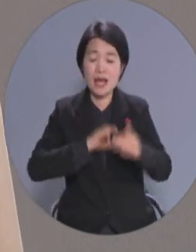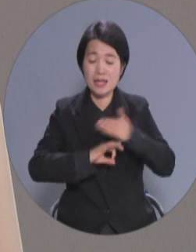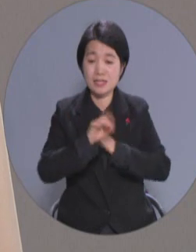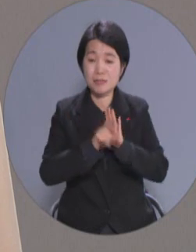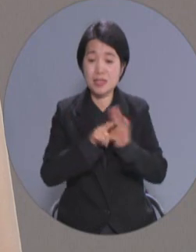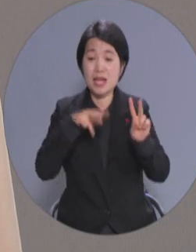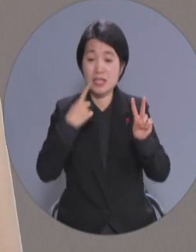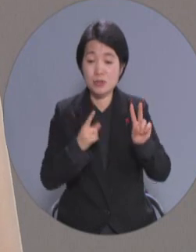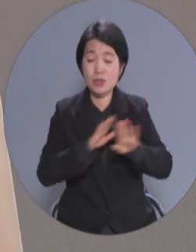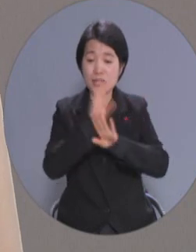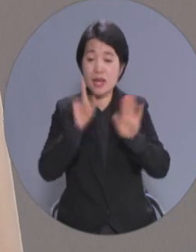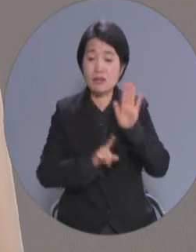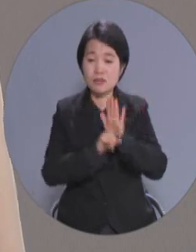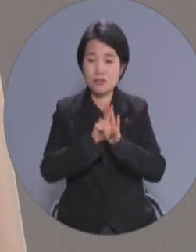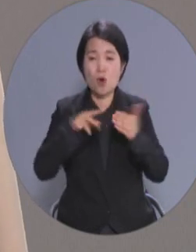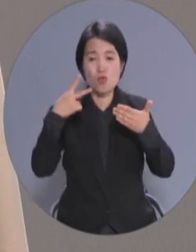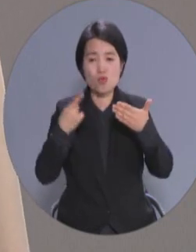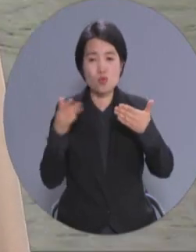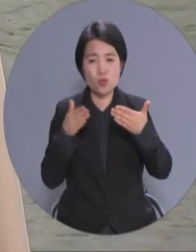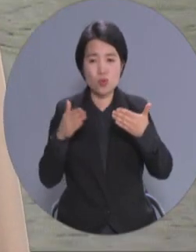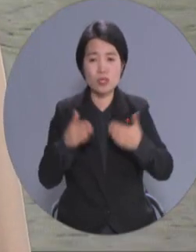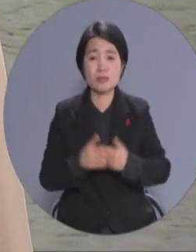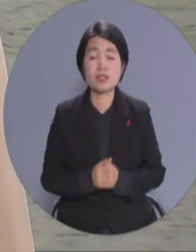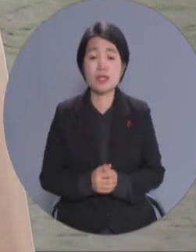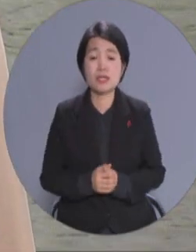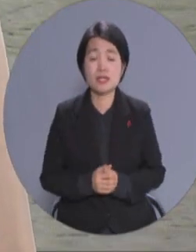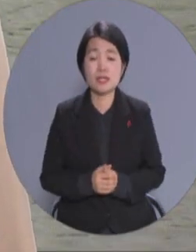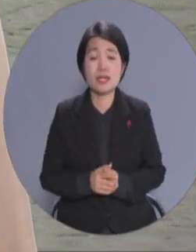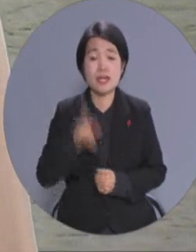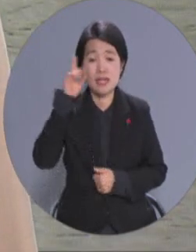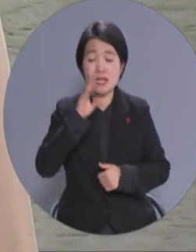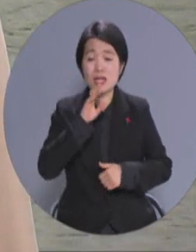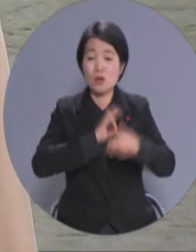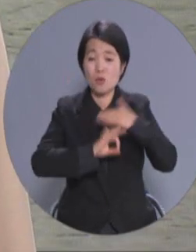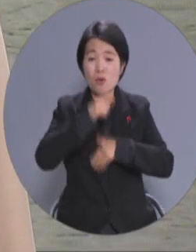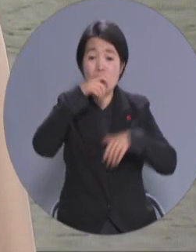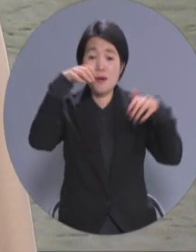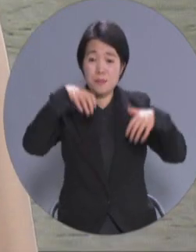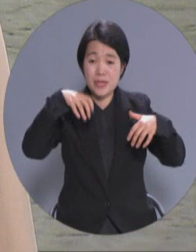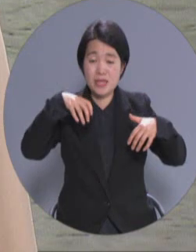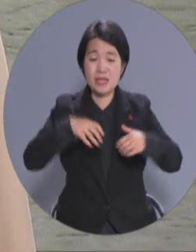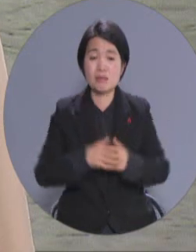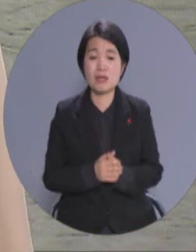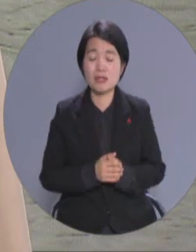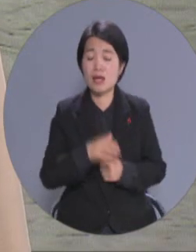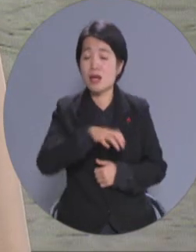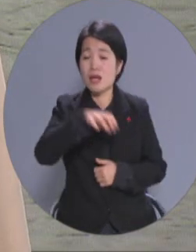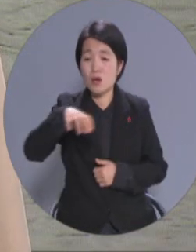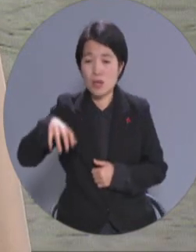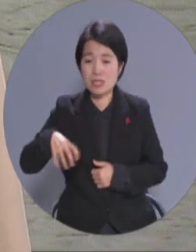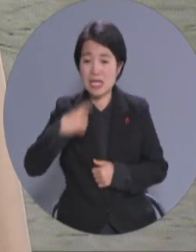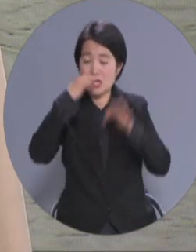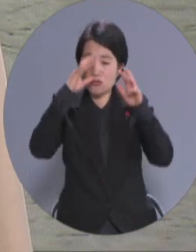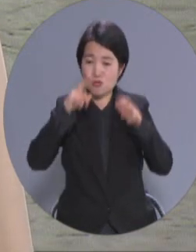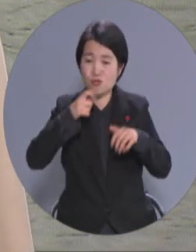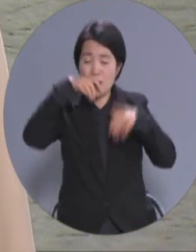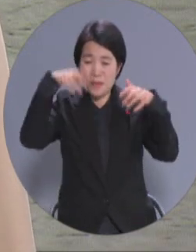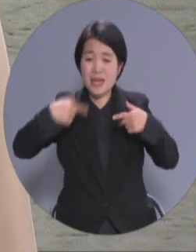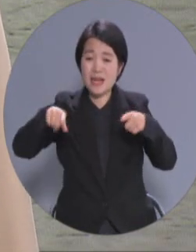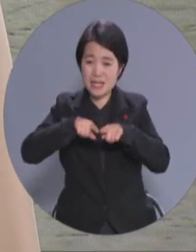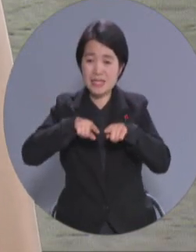한낮 기온은 9도로 전망됩니다 다만 내일 오전에 비소식이 들어 있습니다 일부 지역에서 눈과 섞여 오는